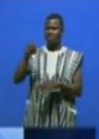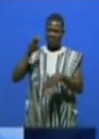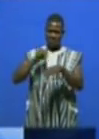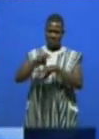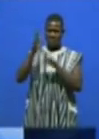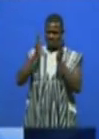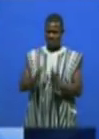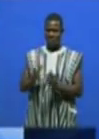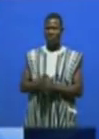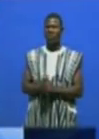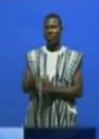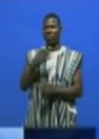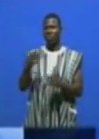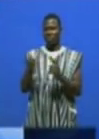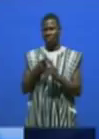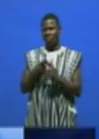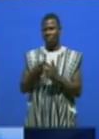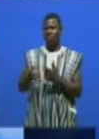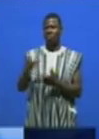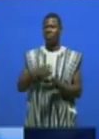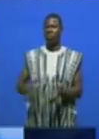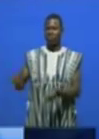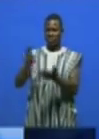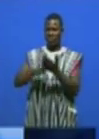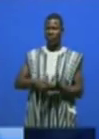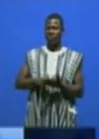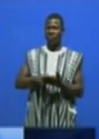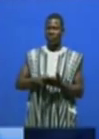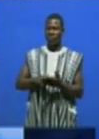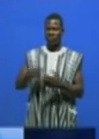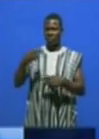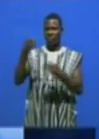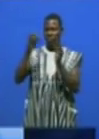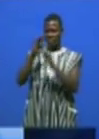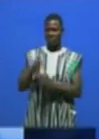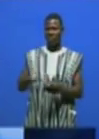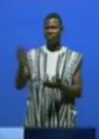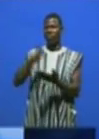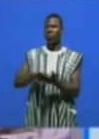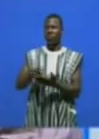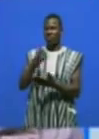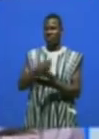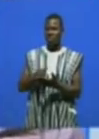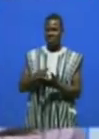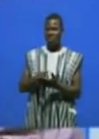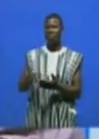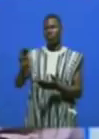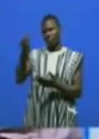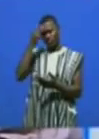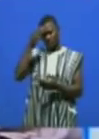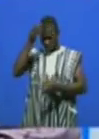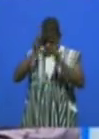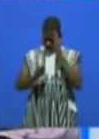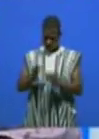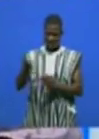formulé une exception parce que c'est le premier bar ou les jus le ministre de la justice qui a signé le décret